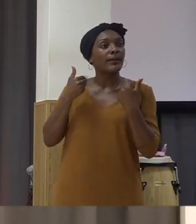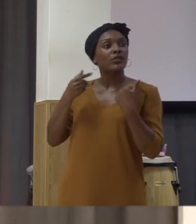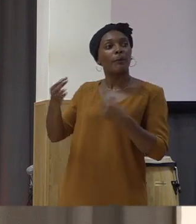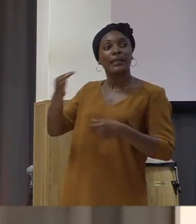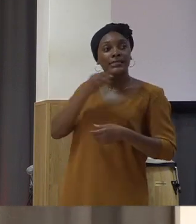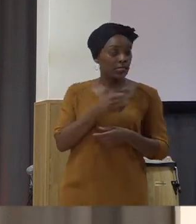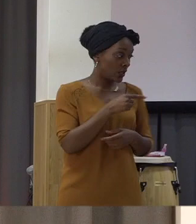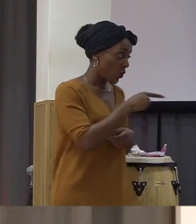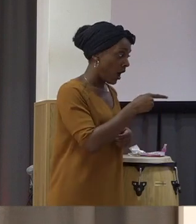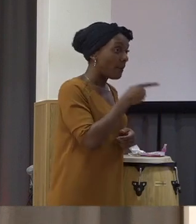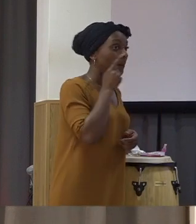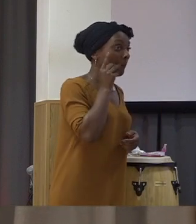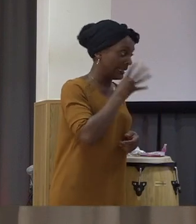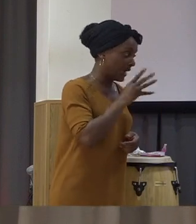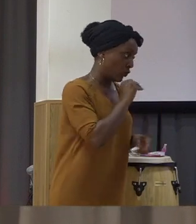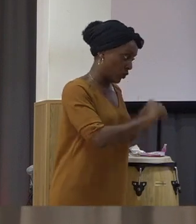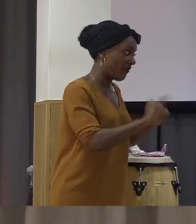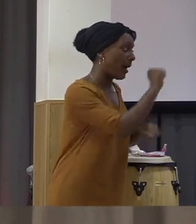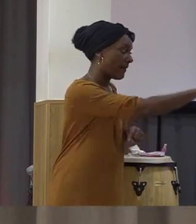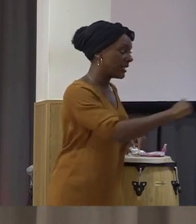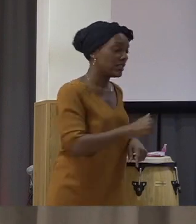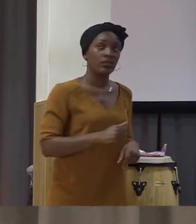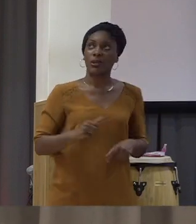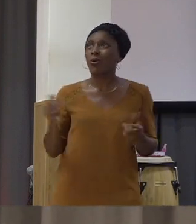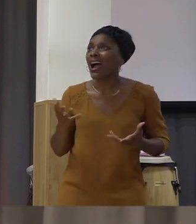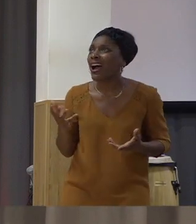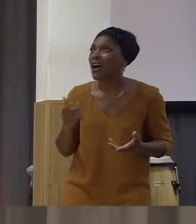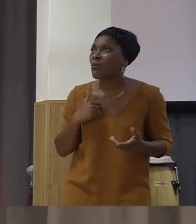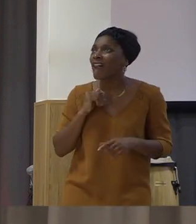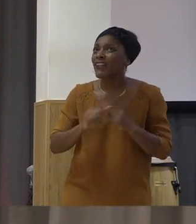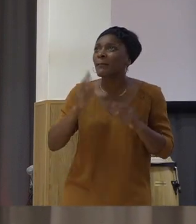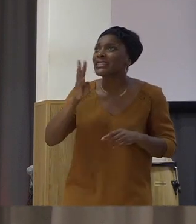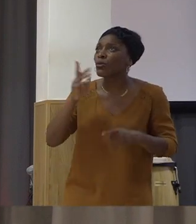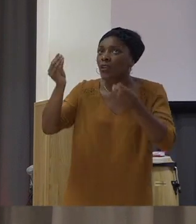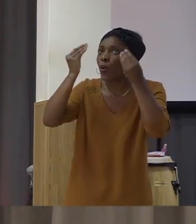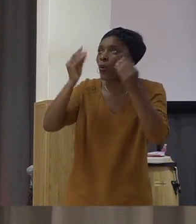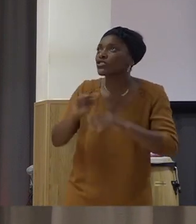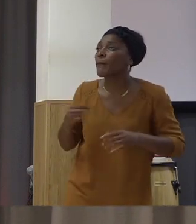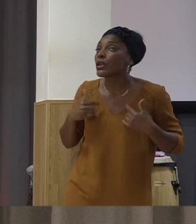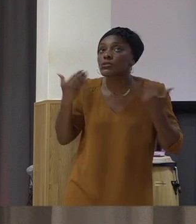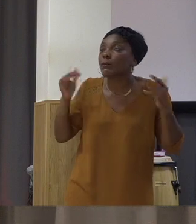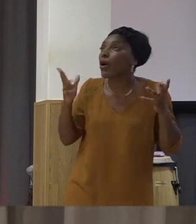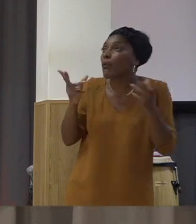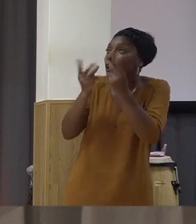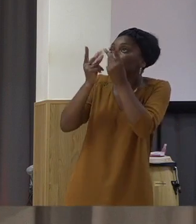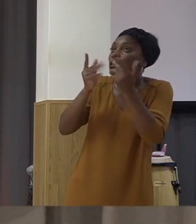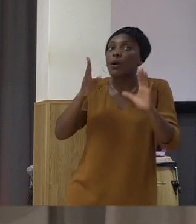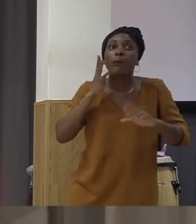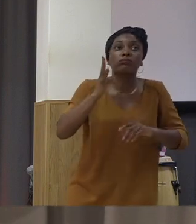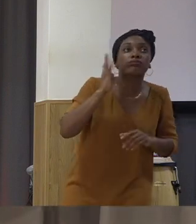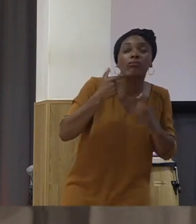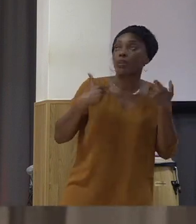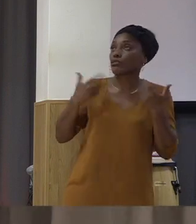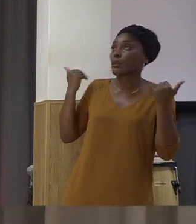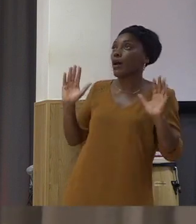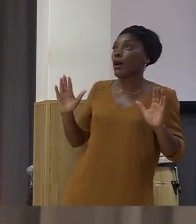message. Waouh! Mais comment on fait ça? J'ai pas eu de cours, moi. On ne m'a pas expliqué comment on devait faire. Donc j'ai